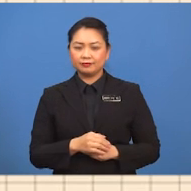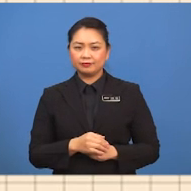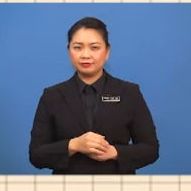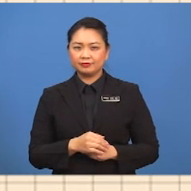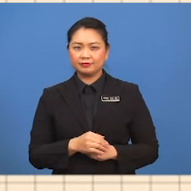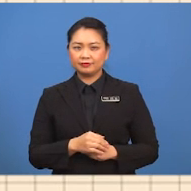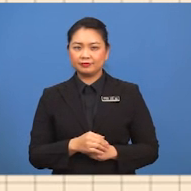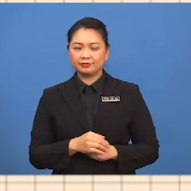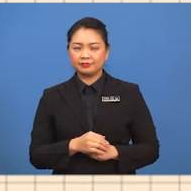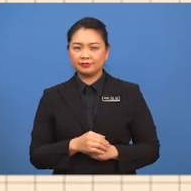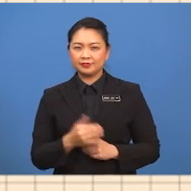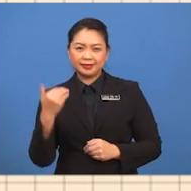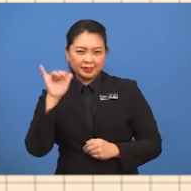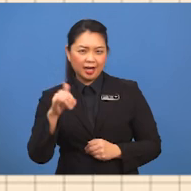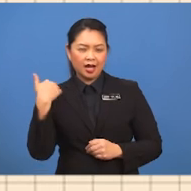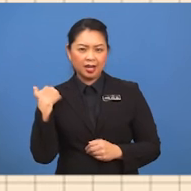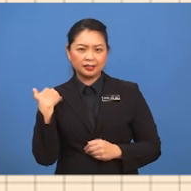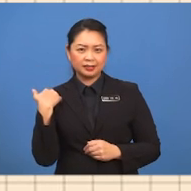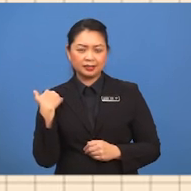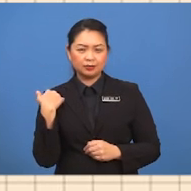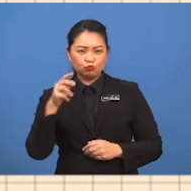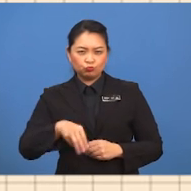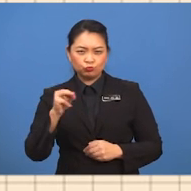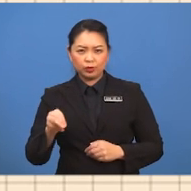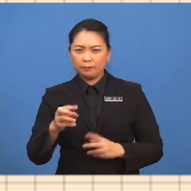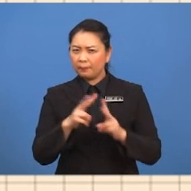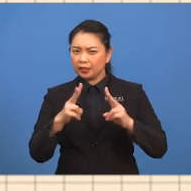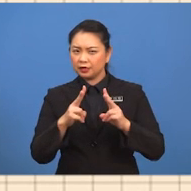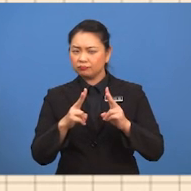mempunyai bilangan murid paling ramai.